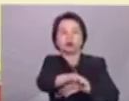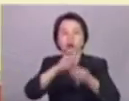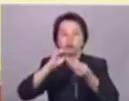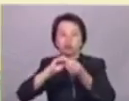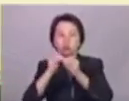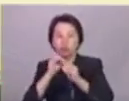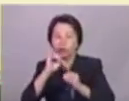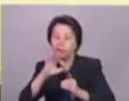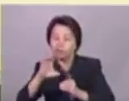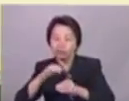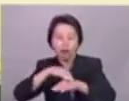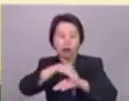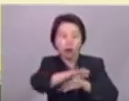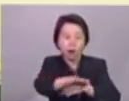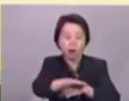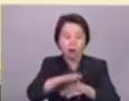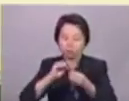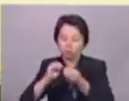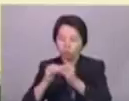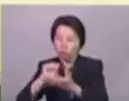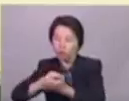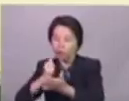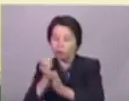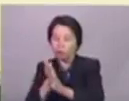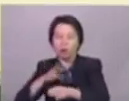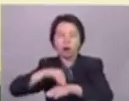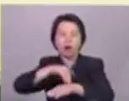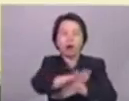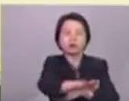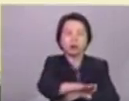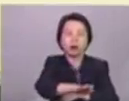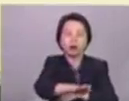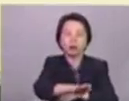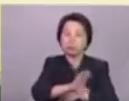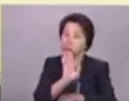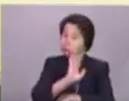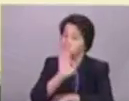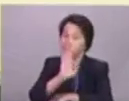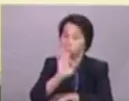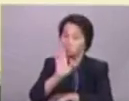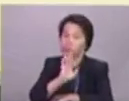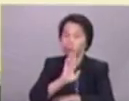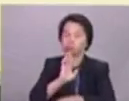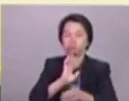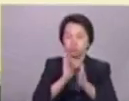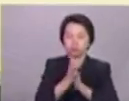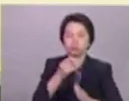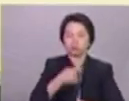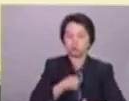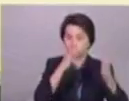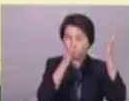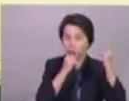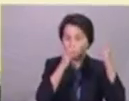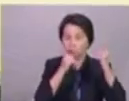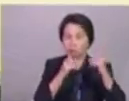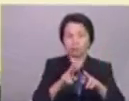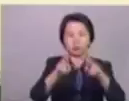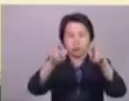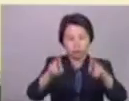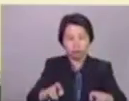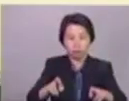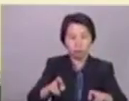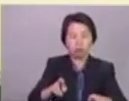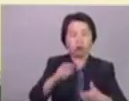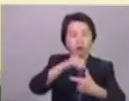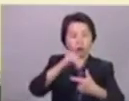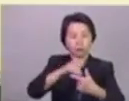nombor kad pengenalan, malah nombor akaun mereka juga. Jadi saya harap supaya rakyat